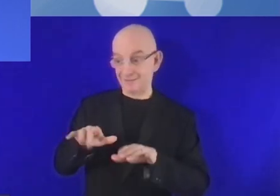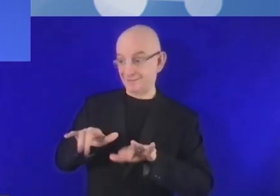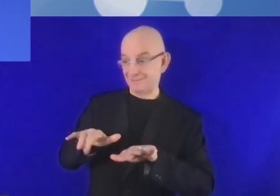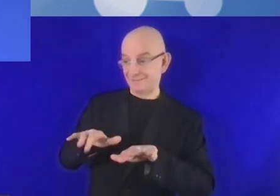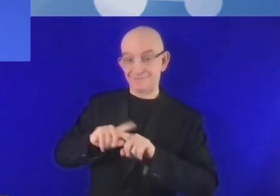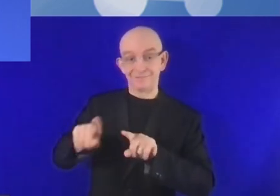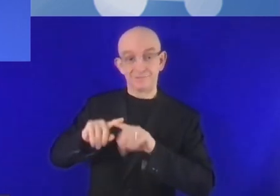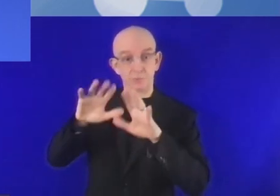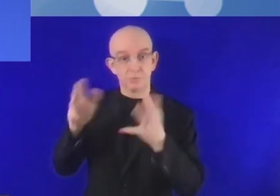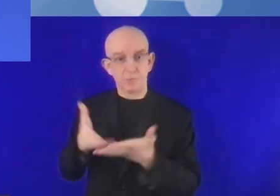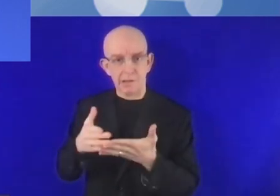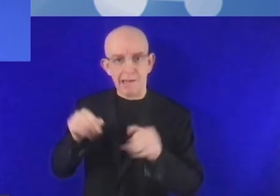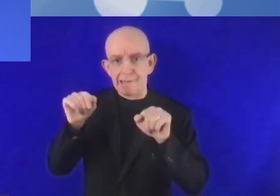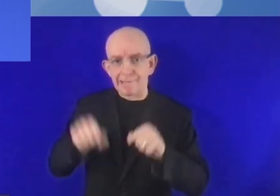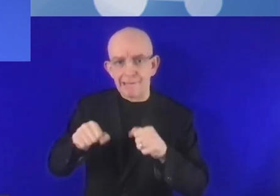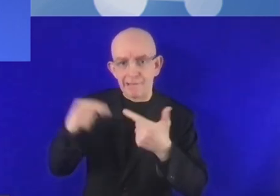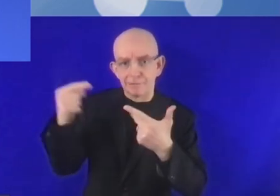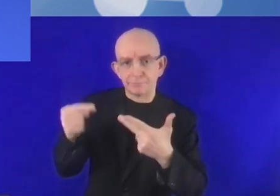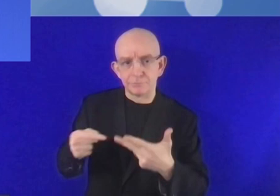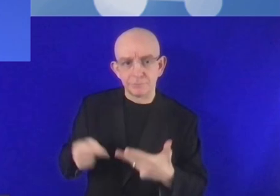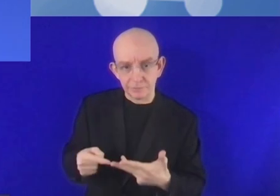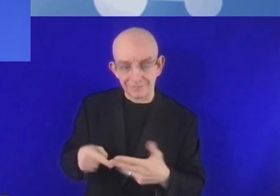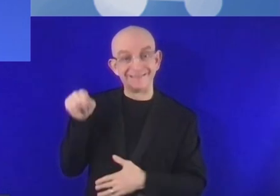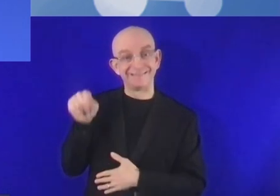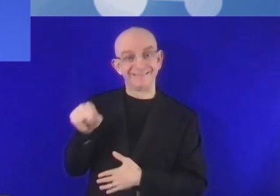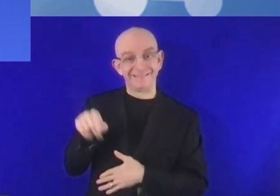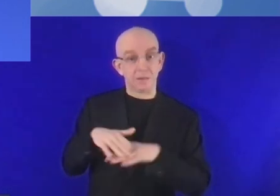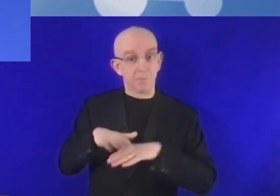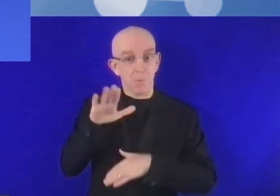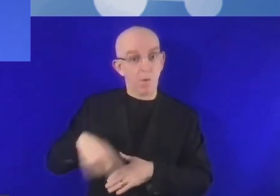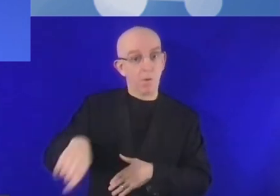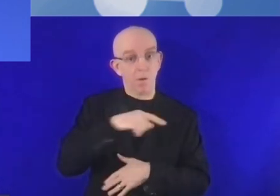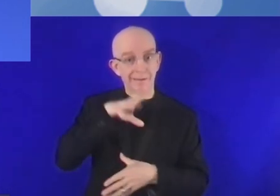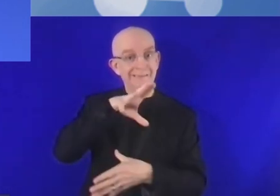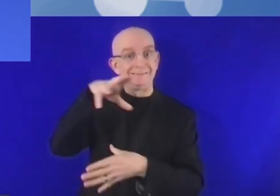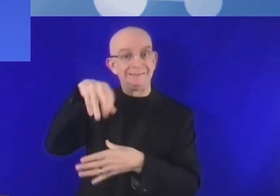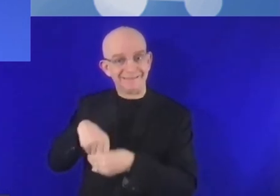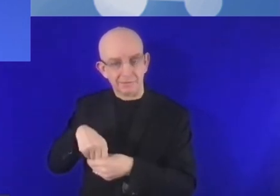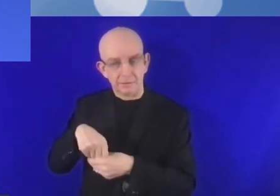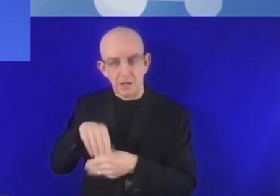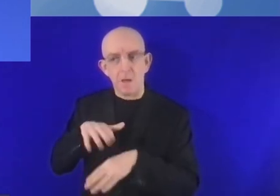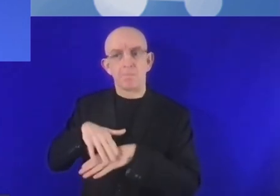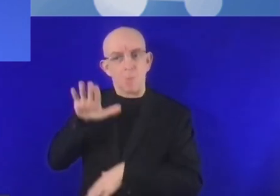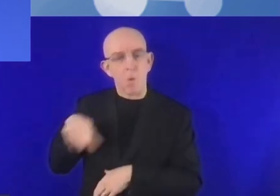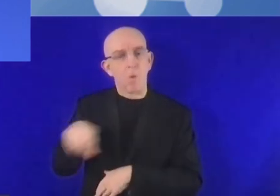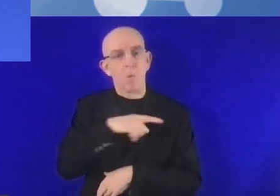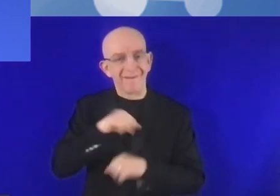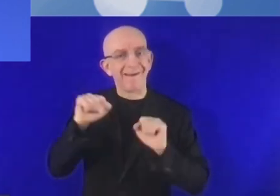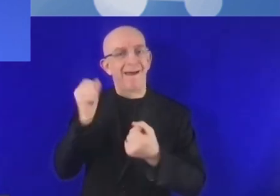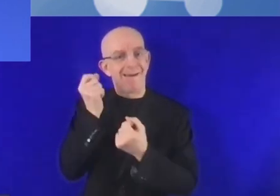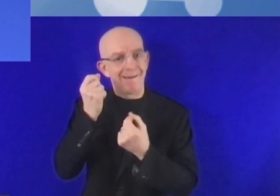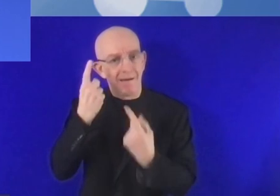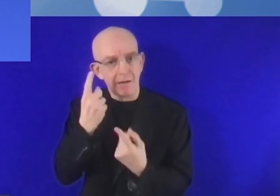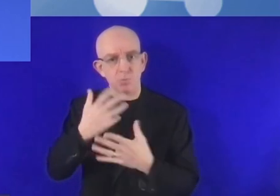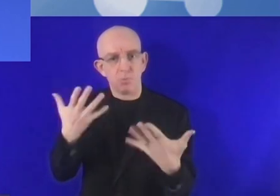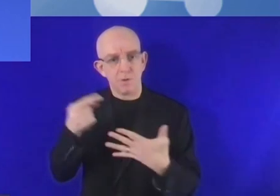do zaadresowania i to też się oczywiście dzieje. Czwarty duży obszar, szeroko rozumiane cyberbezpieczeństwo, zarówno